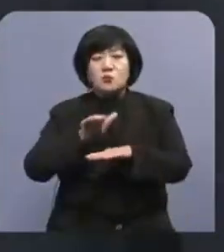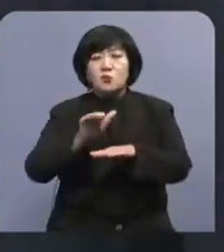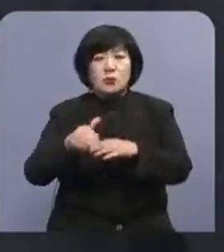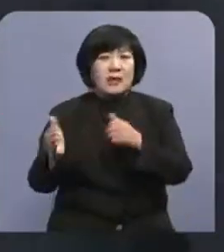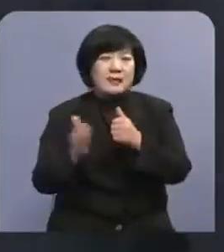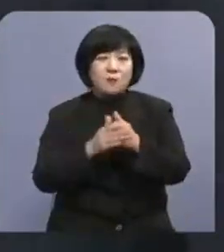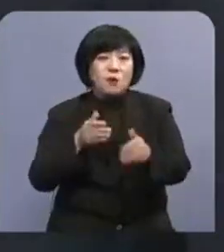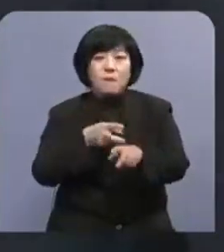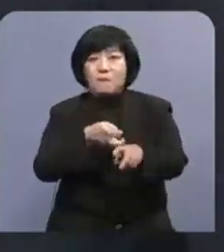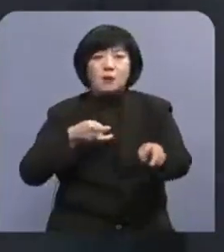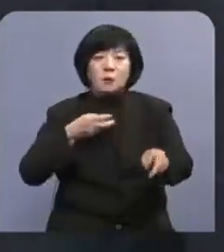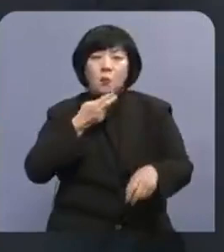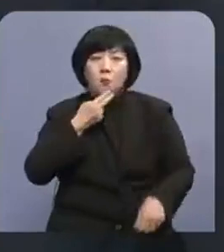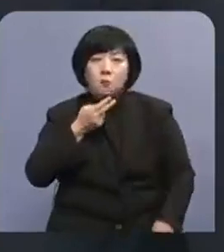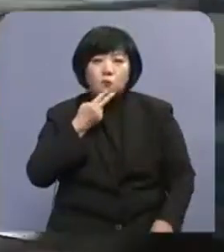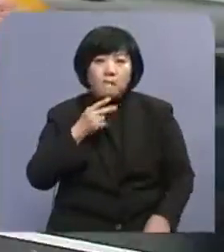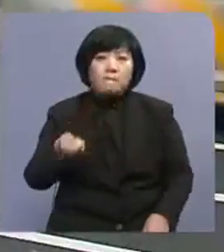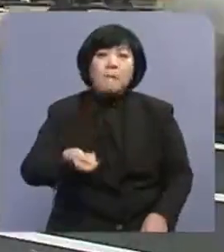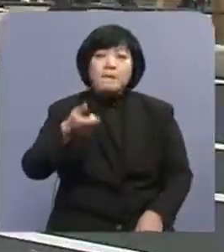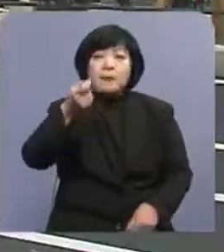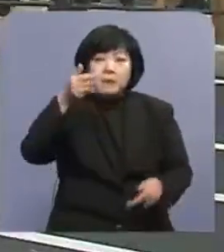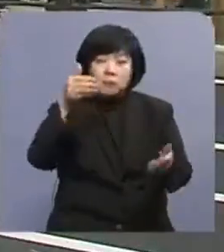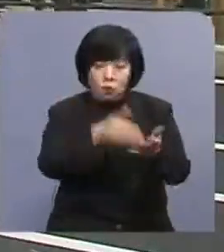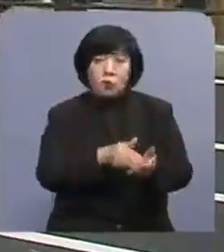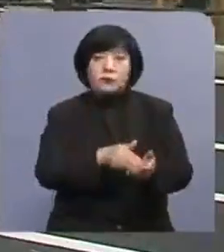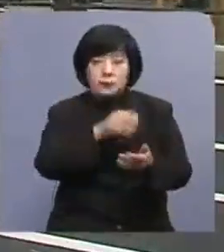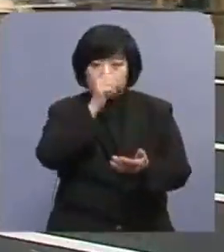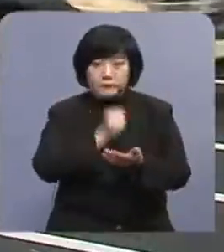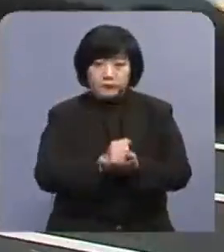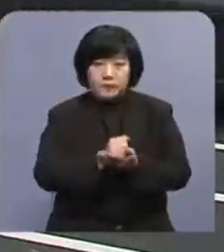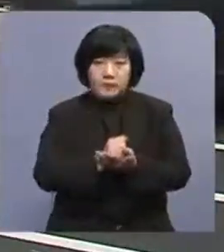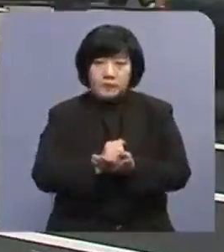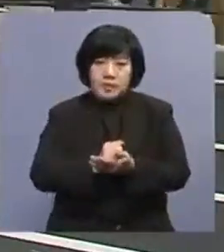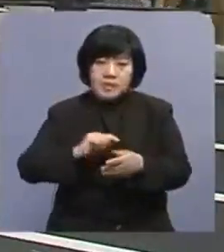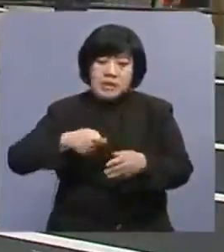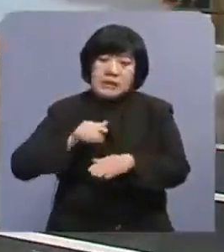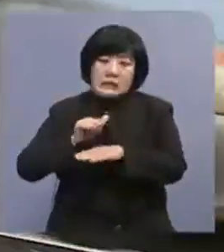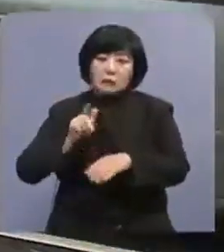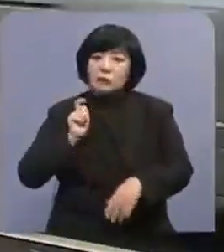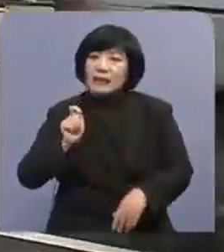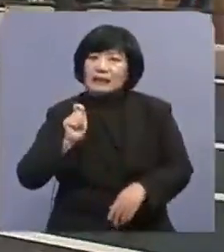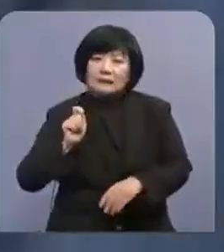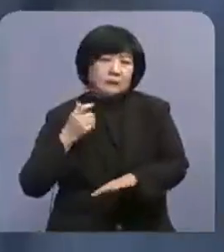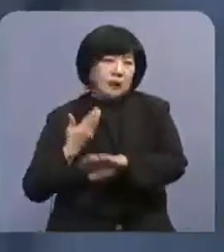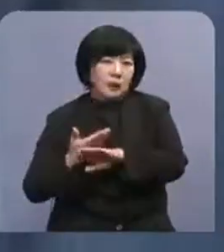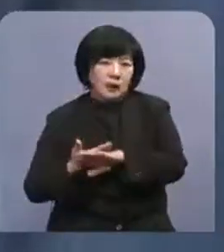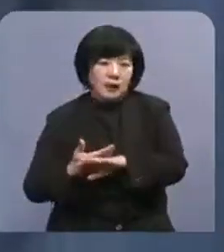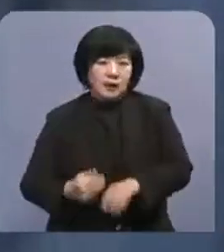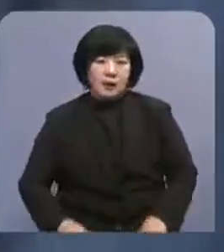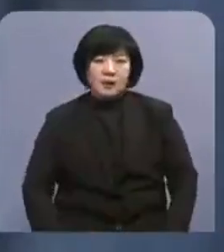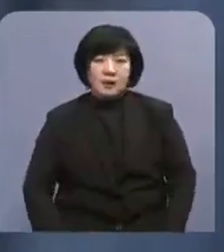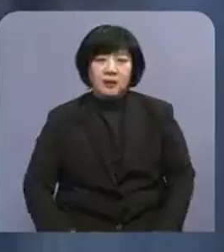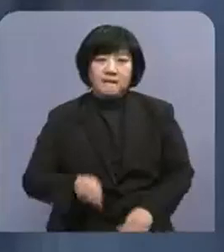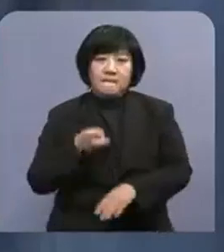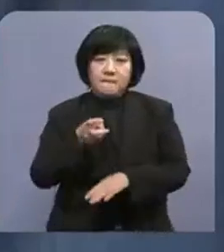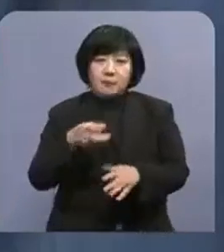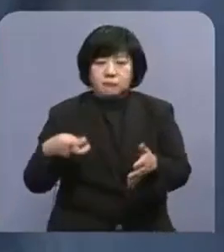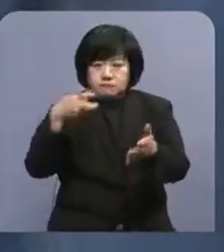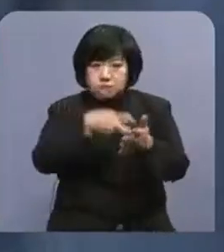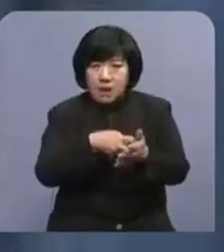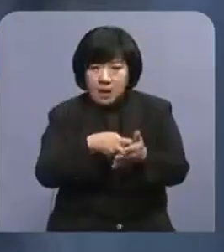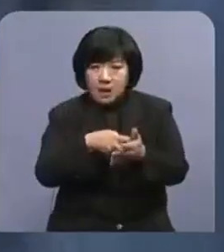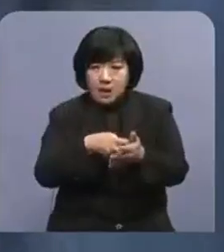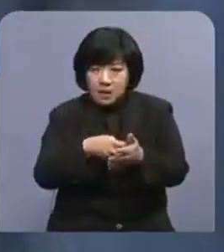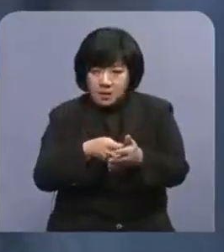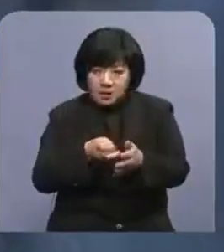빨리 왔다 갔다 할 수 있는 게 좋은 것 같습니다. 일반 차량 운전자들의 반응은 엇갈렸습니다. 버스가 정류장에 섰다가 빠졌다가